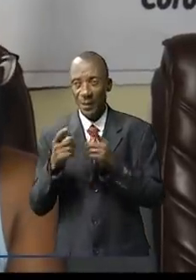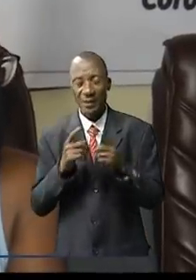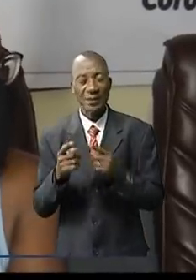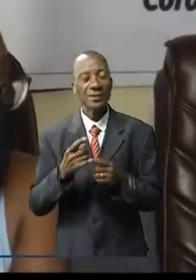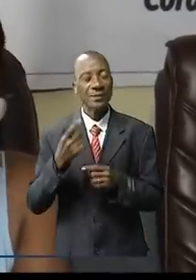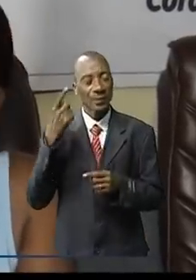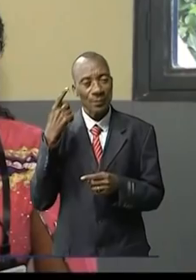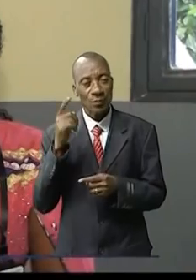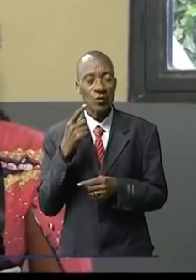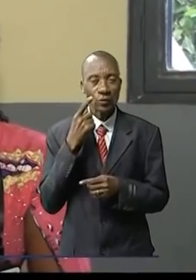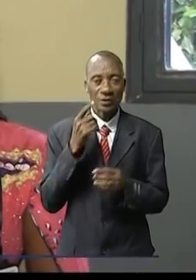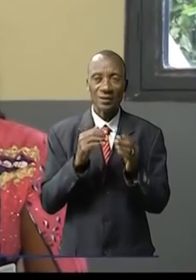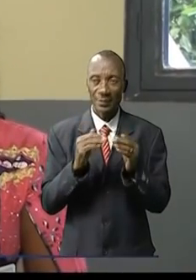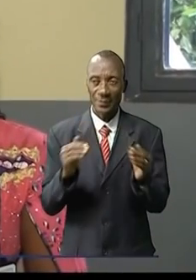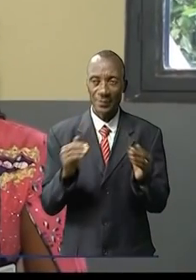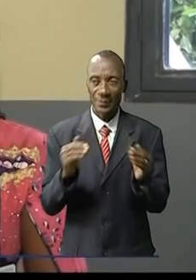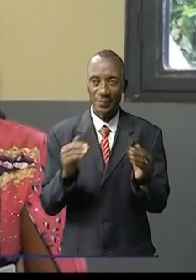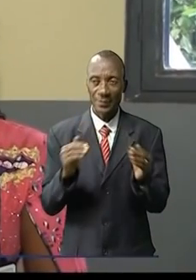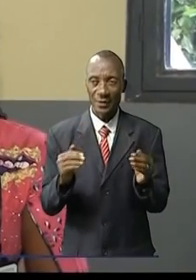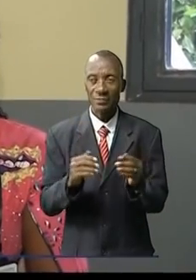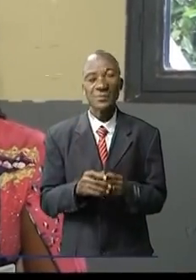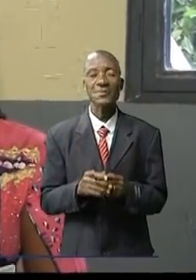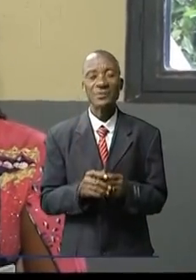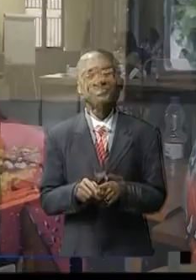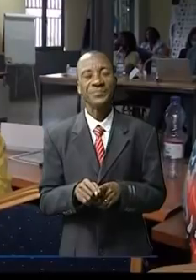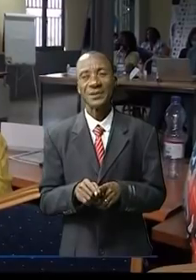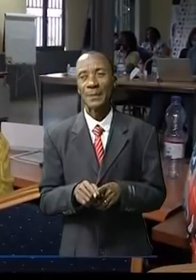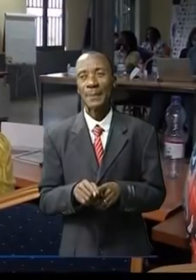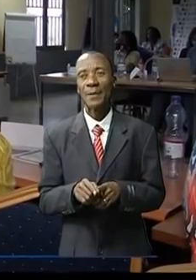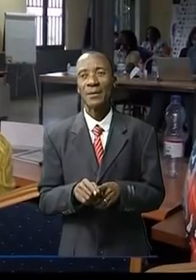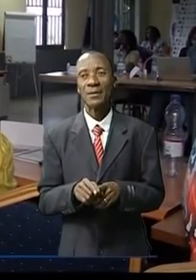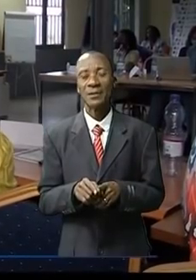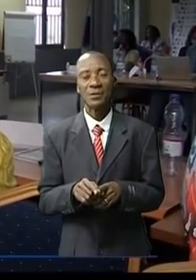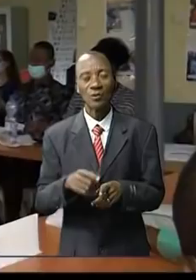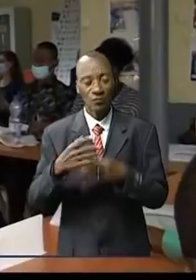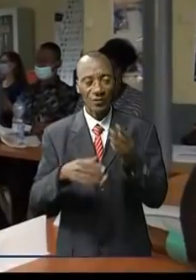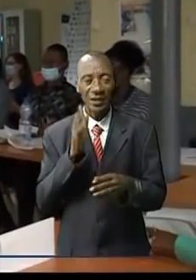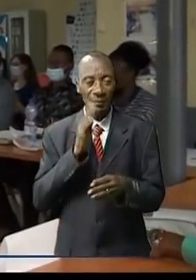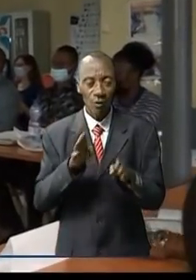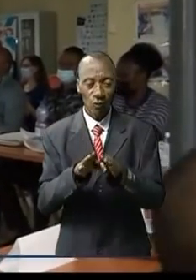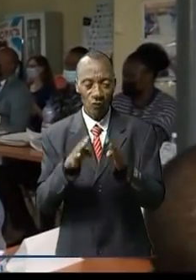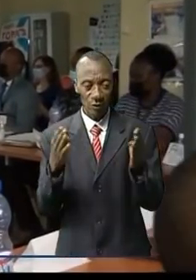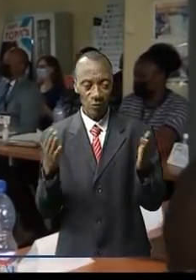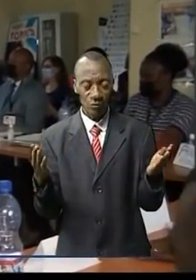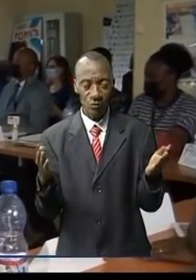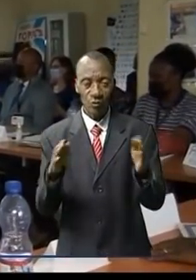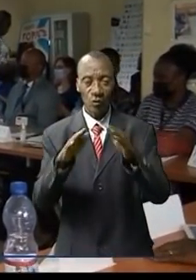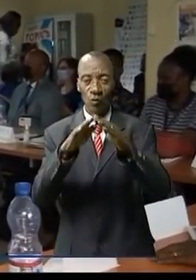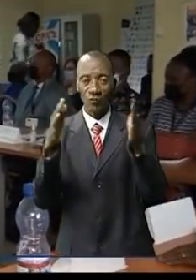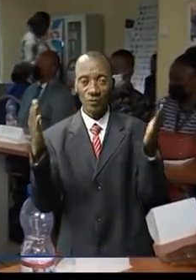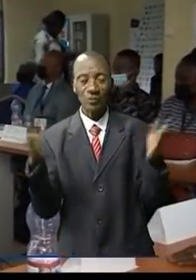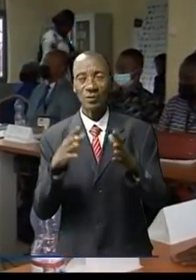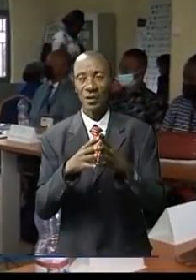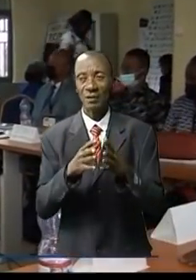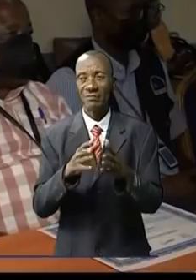en 2020. Les récentes données des comportementales de 2019 relèvent